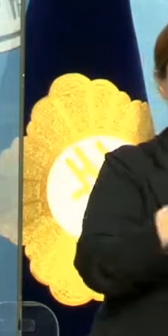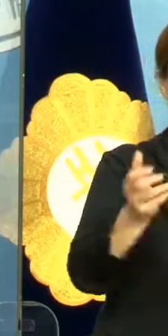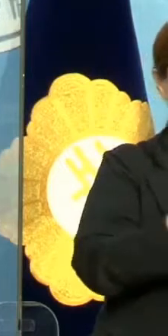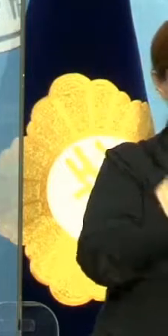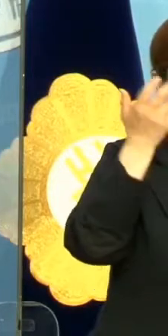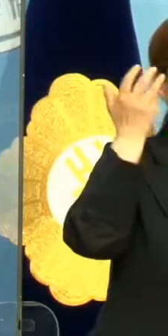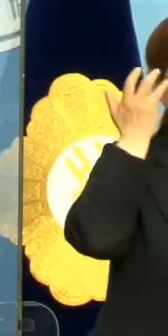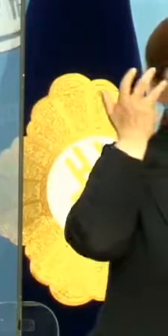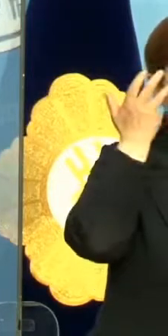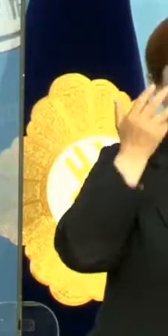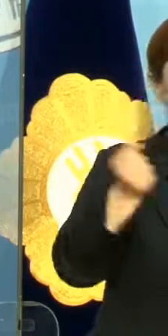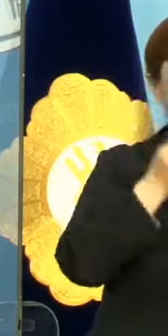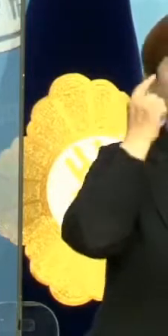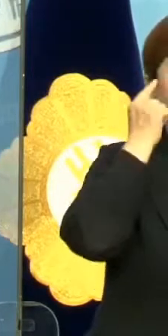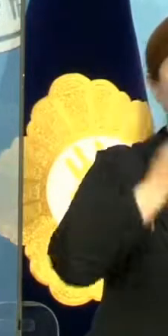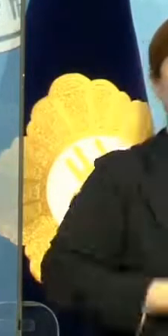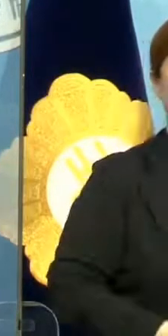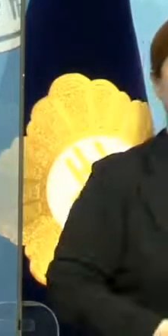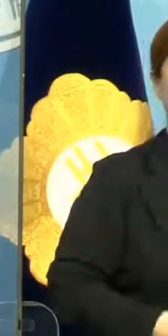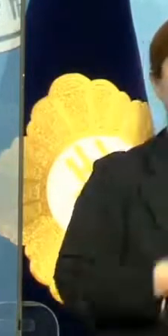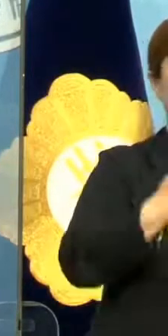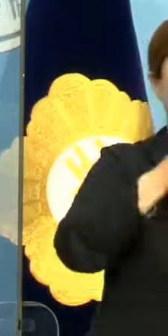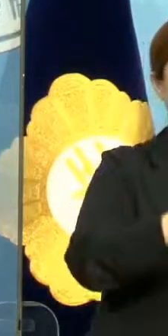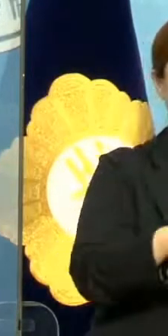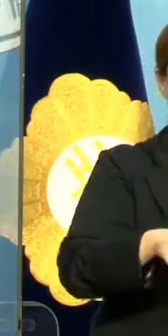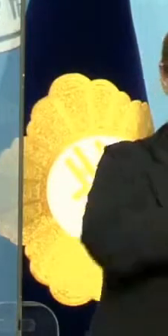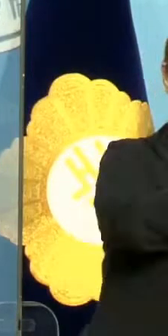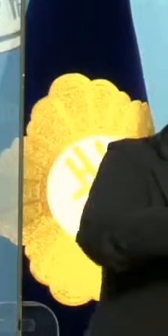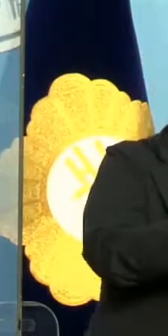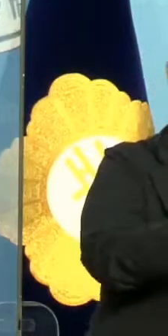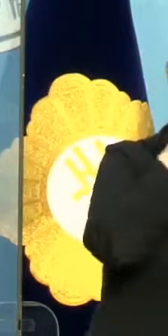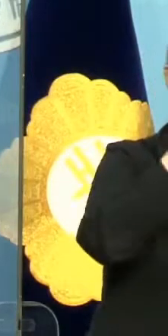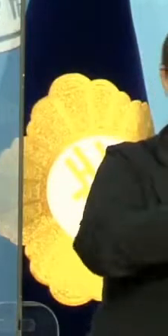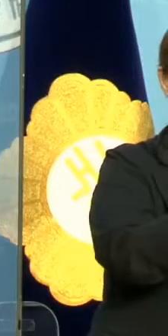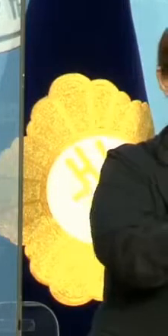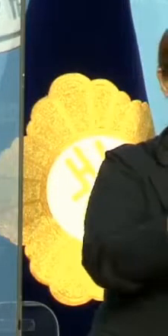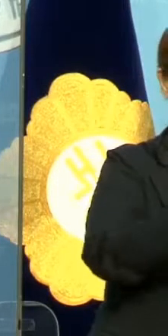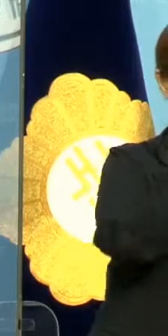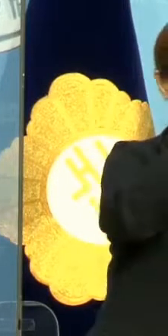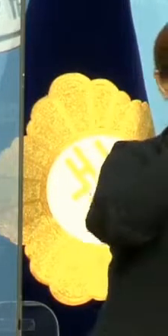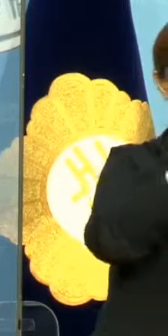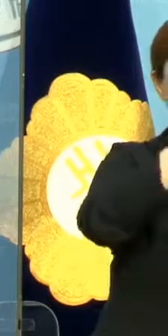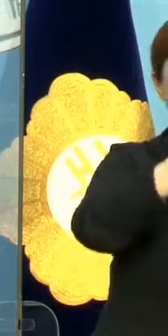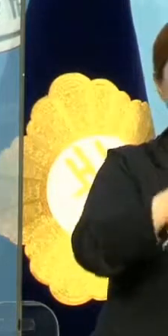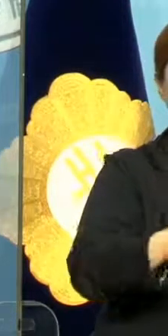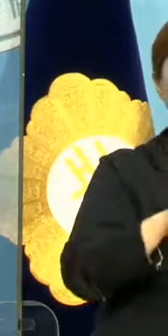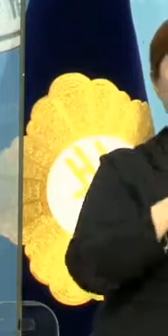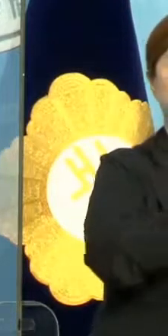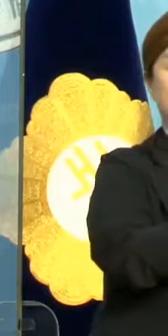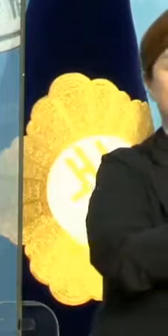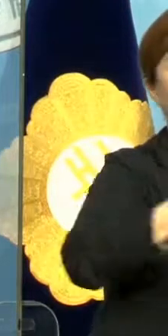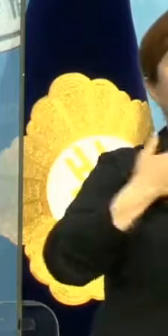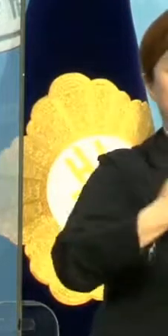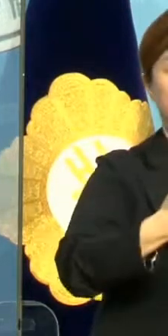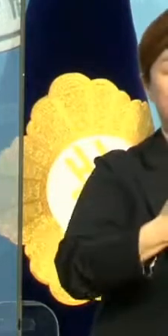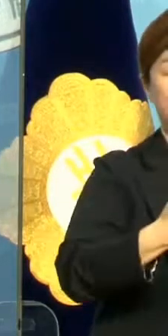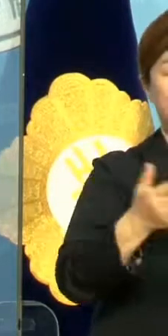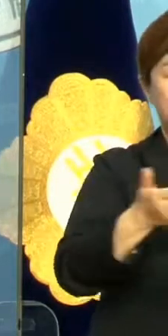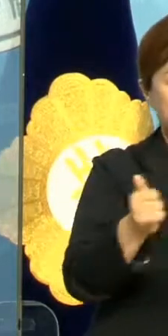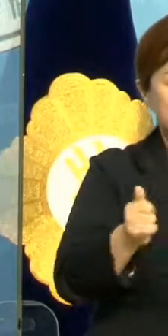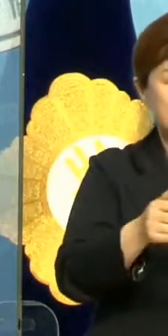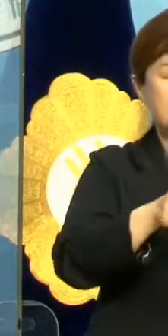정신이라고 생각합니다 그러나 이스타항공 창업자인 이상직 의원은 달랐습니다 직원들은